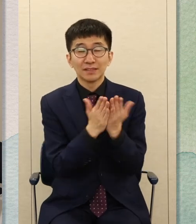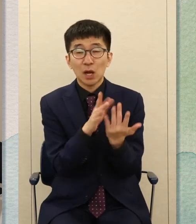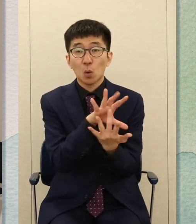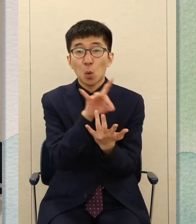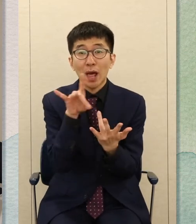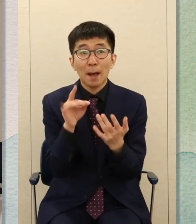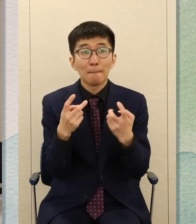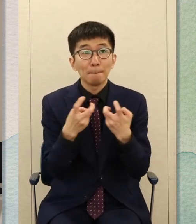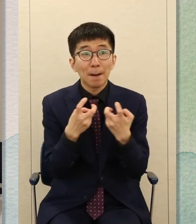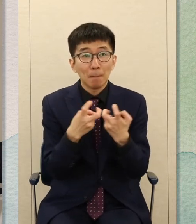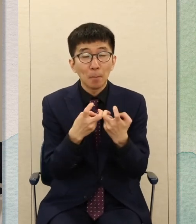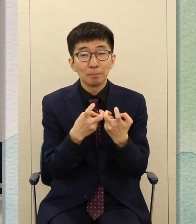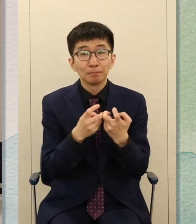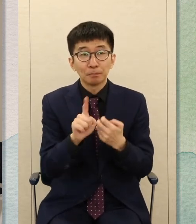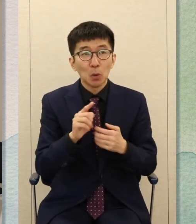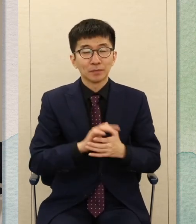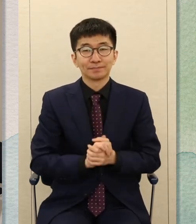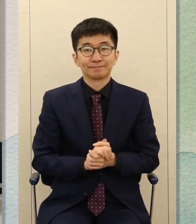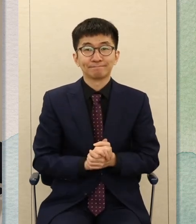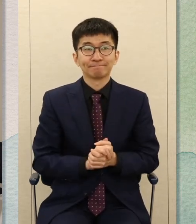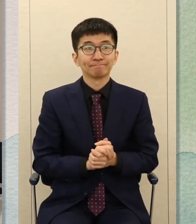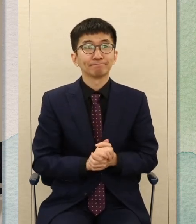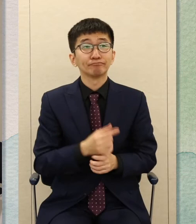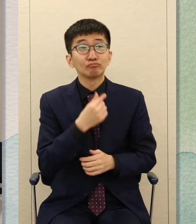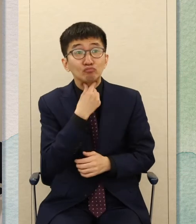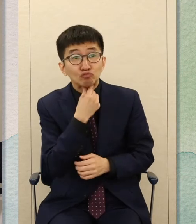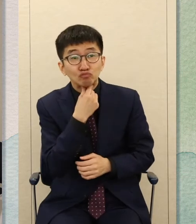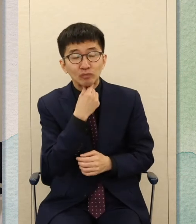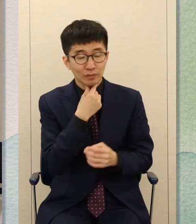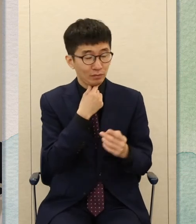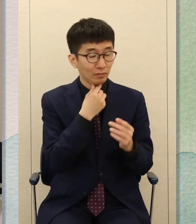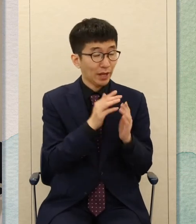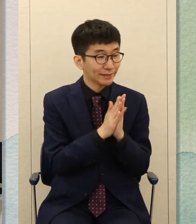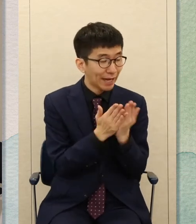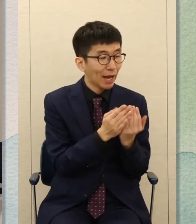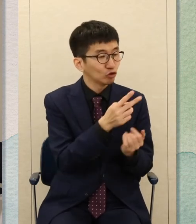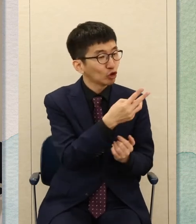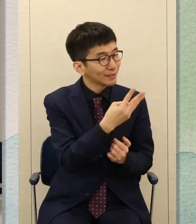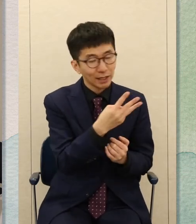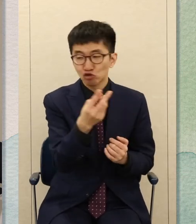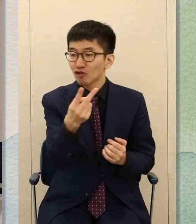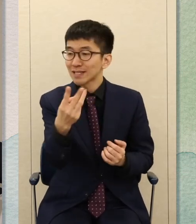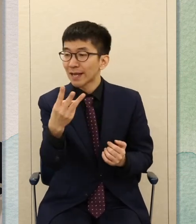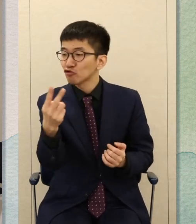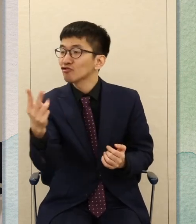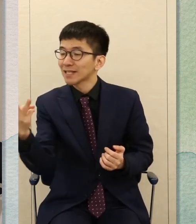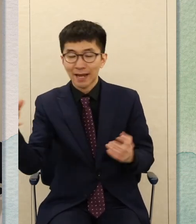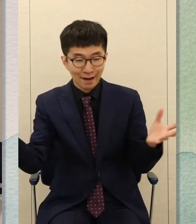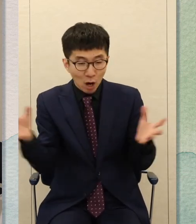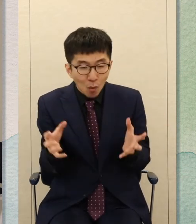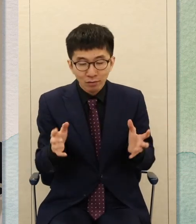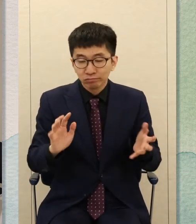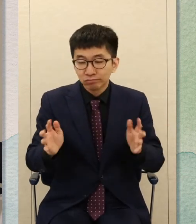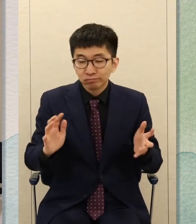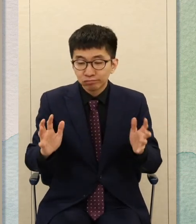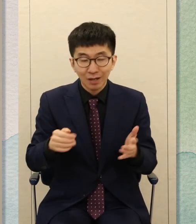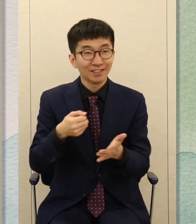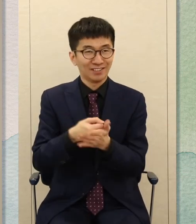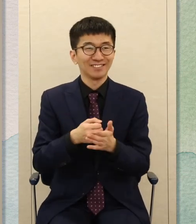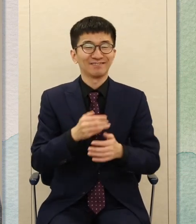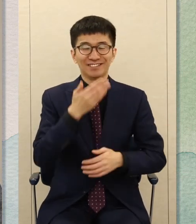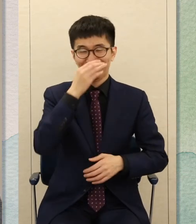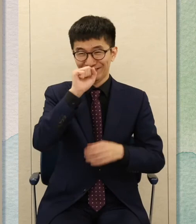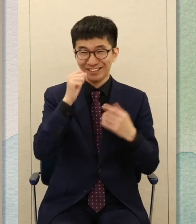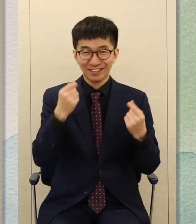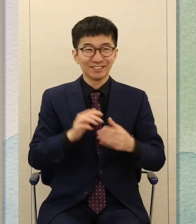고르기는 뭐 절차는 각자 2-3권 읽고 싶은 책을 2-3권 골라가지고 책 친구들 앞에서 설명하는 거고요. 그